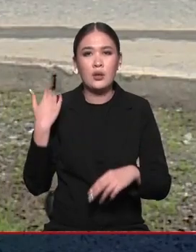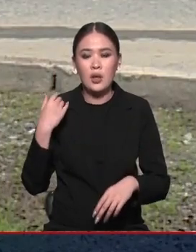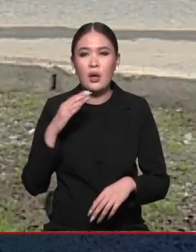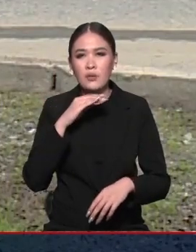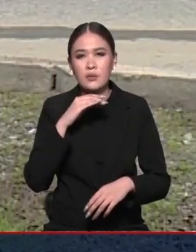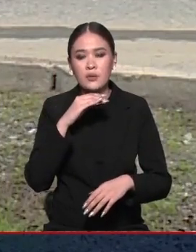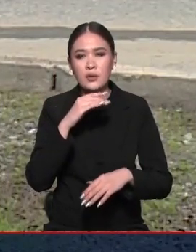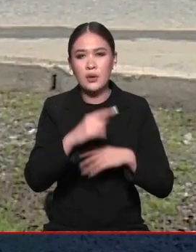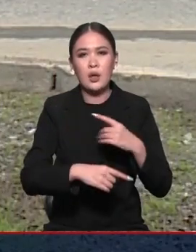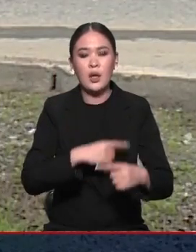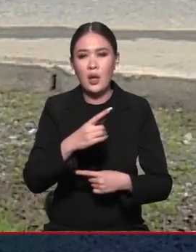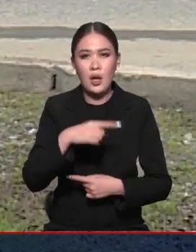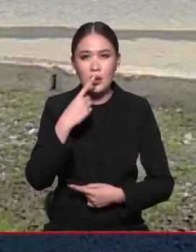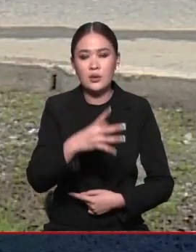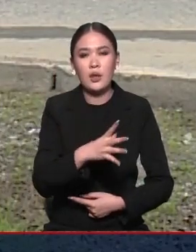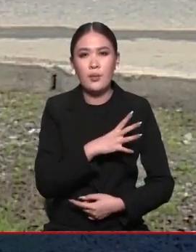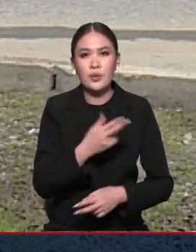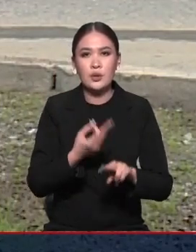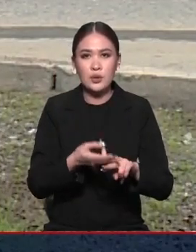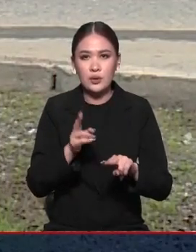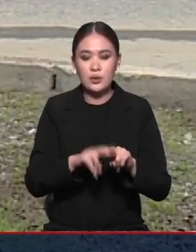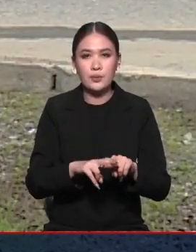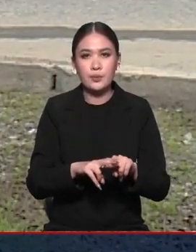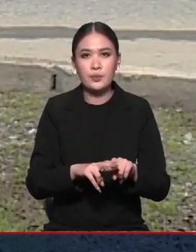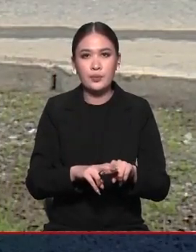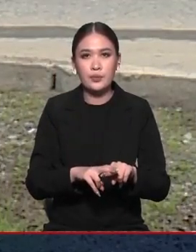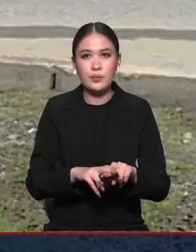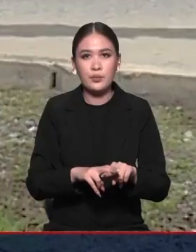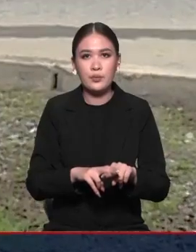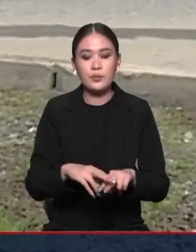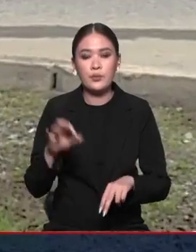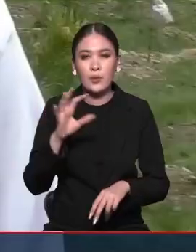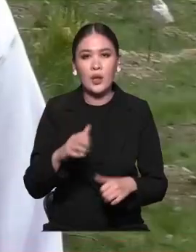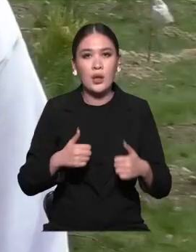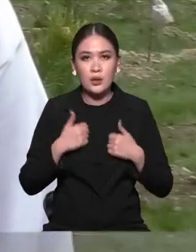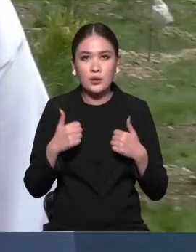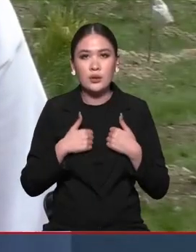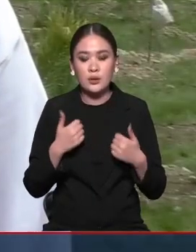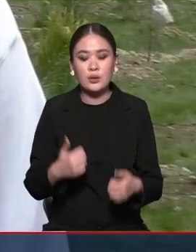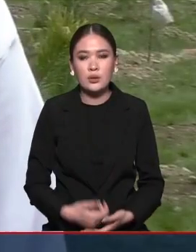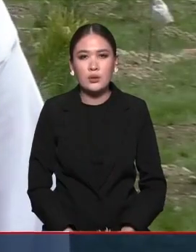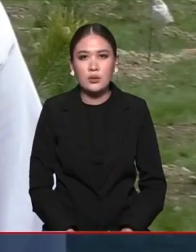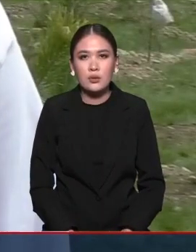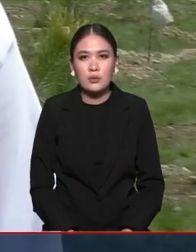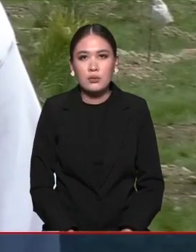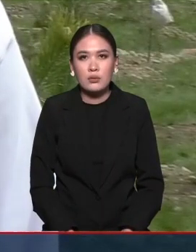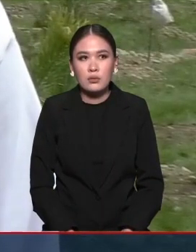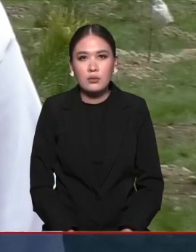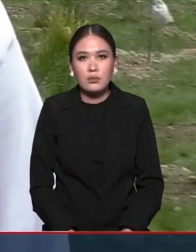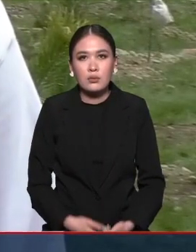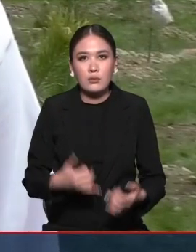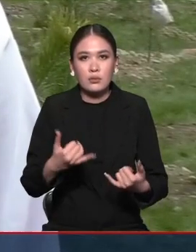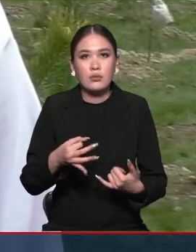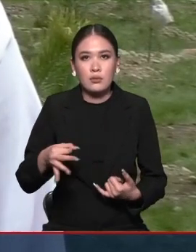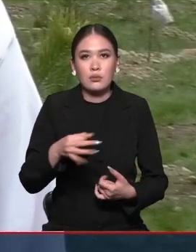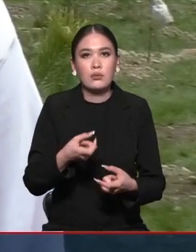ата-бабаларымыз айтып кеткен ғой. Сол енді көгертуге ат салысып жатырмыз. Бүгінгі күні бізде облыс бойынша мың